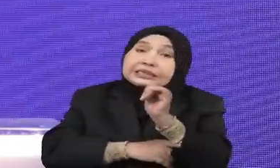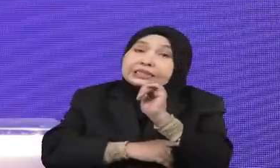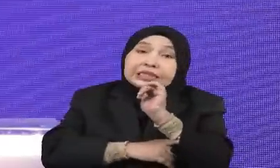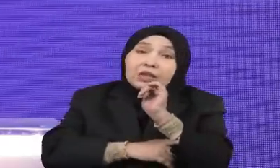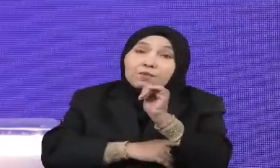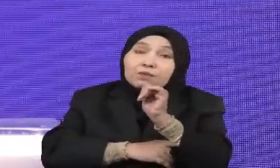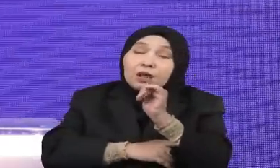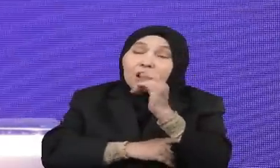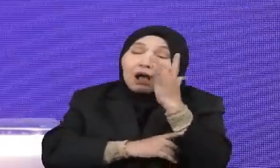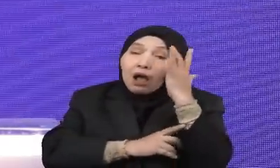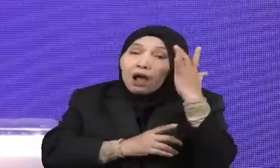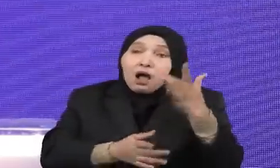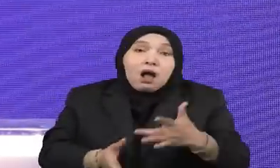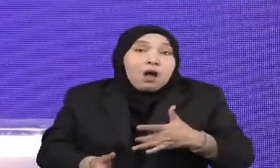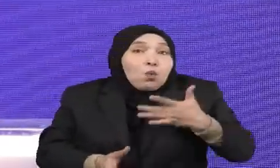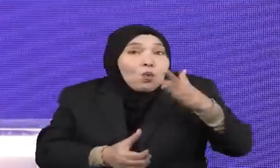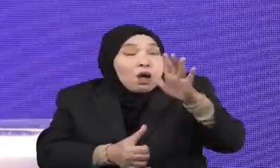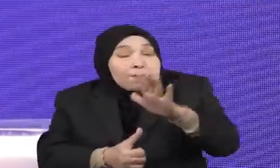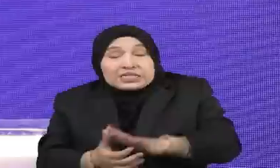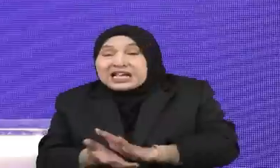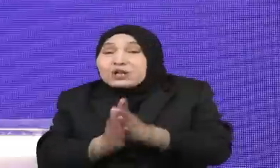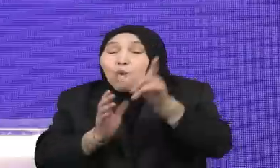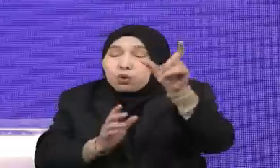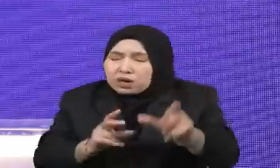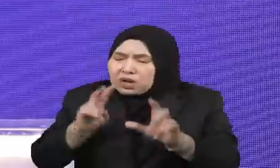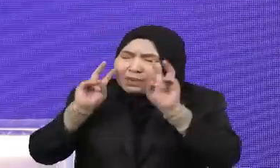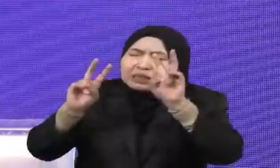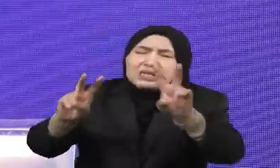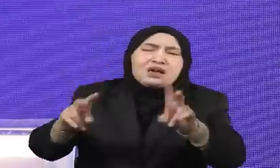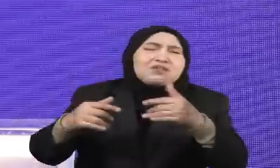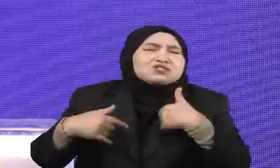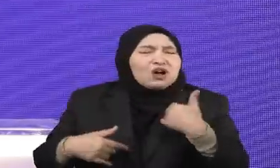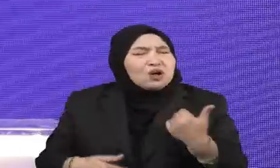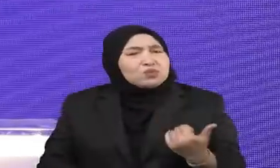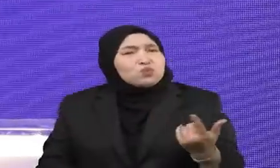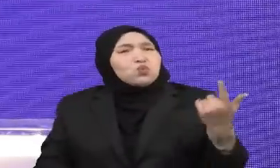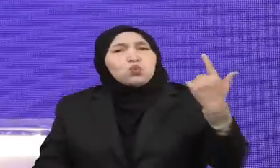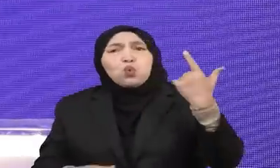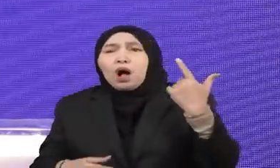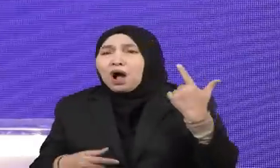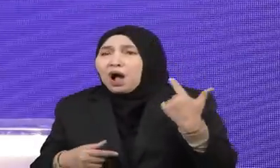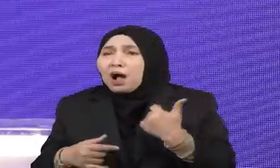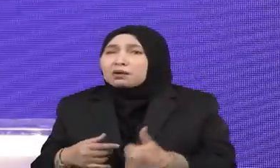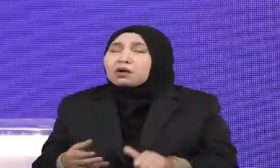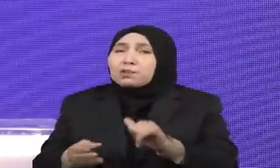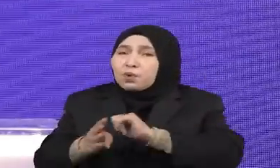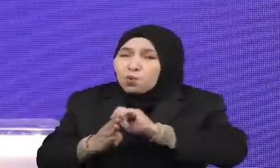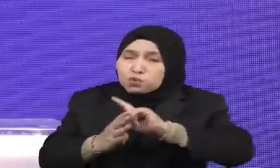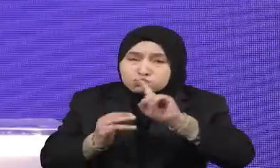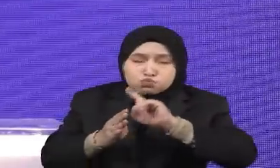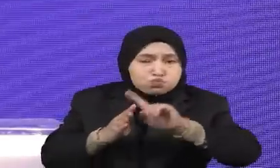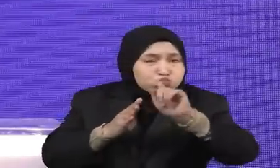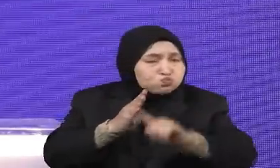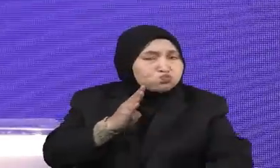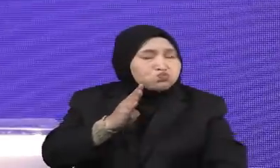trauma ya tidak menjadi orang yang melihat ih ini adalah satu The End Of Life ya sebagai satu Penghujung